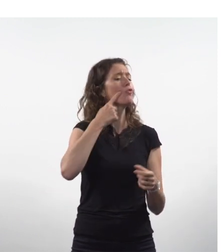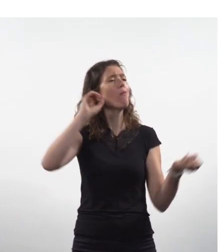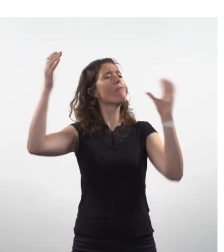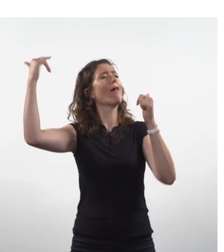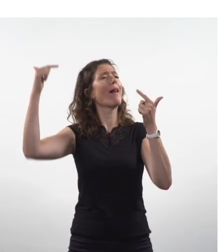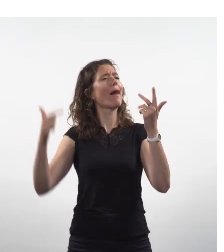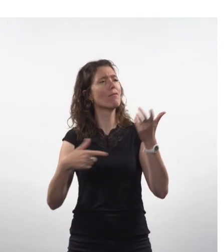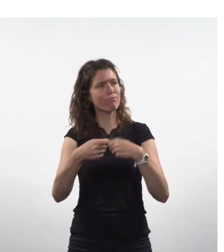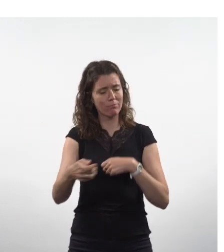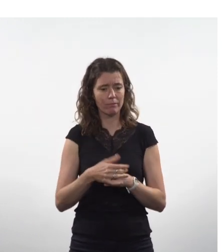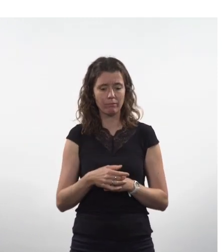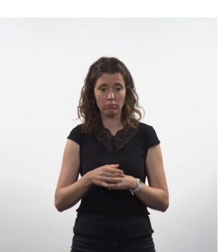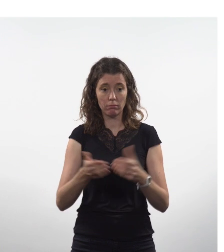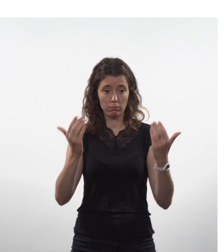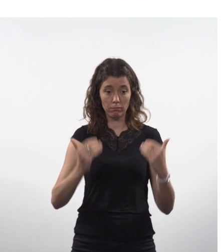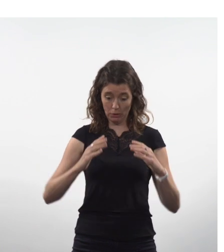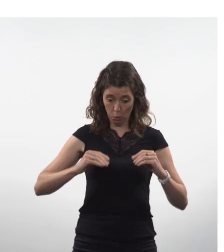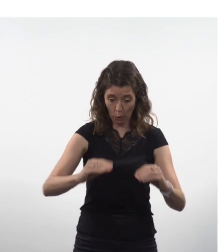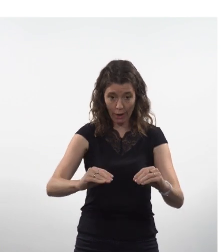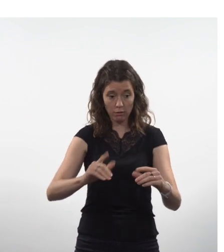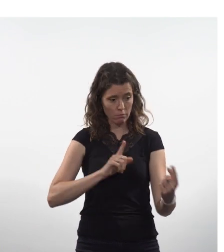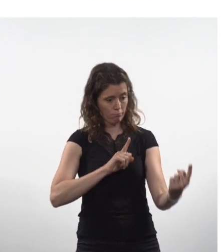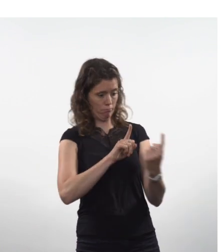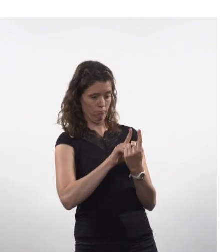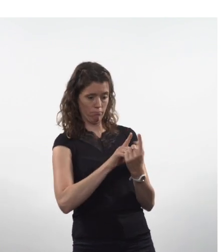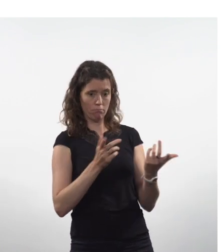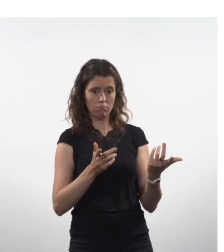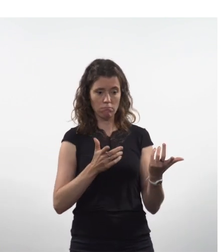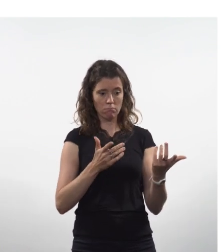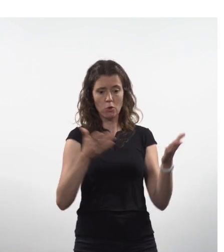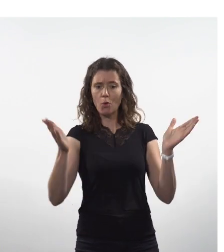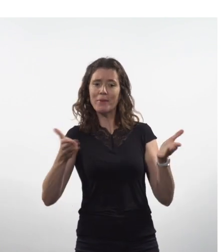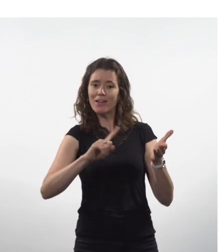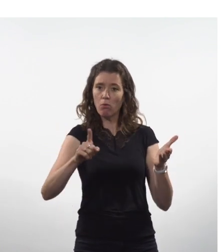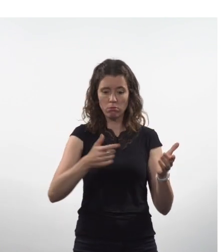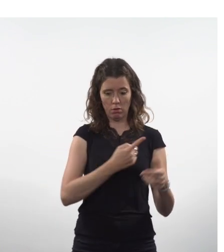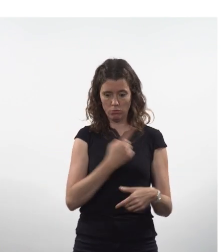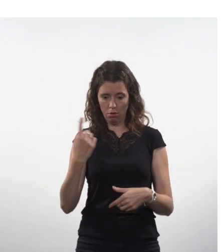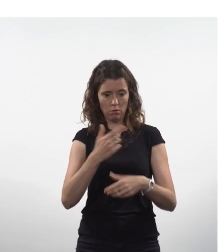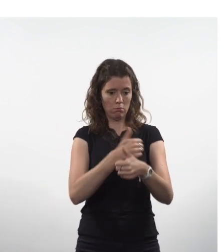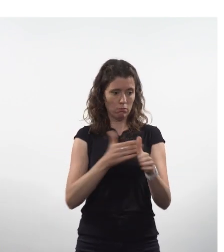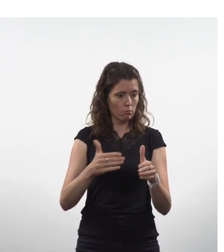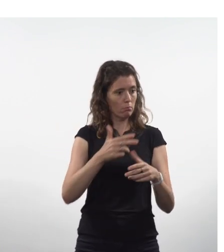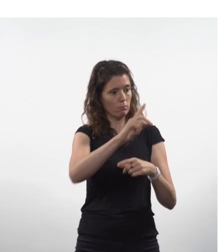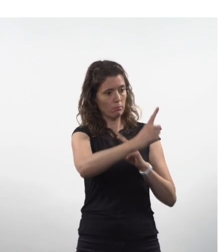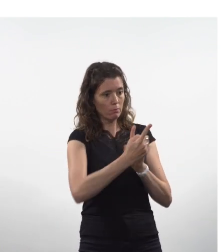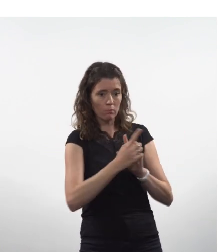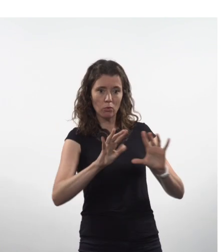Et en pratique, comment faire quand on est en cabinet, quand on est en ville, quand on n'est pas dans une structure spécialisée. Diapo suivant.